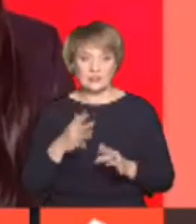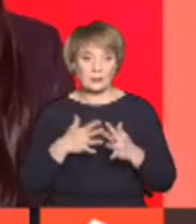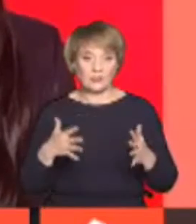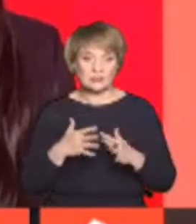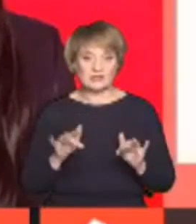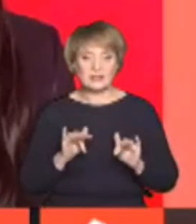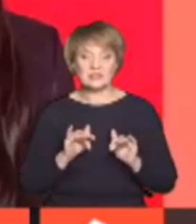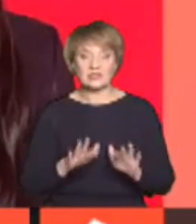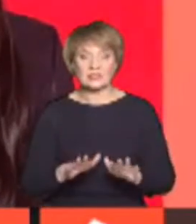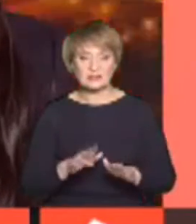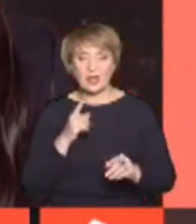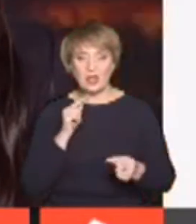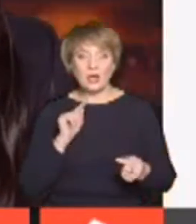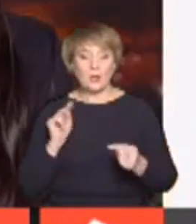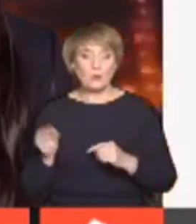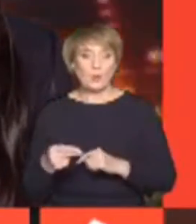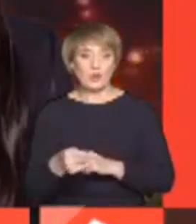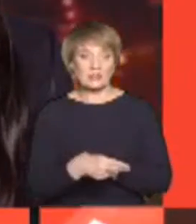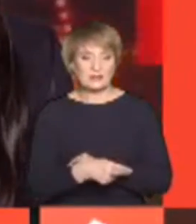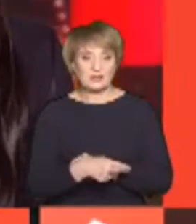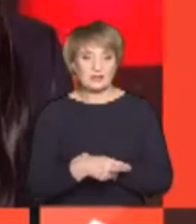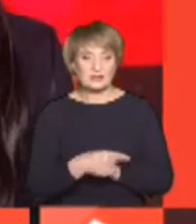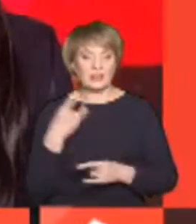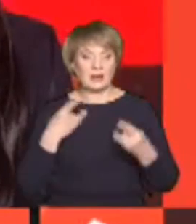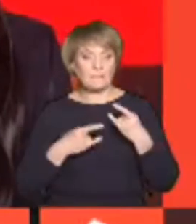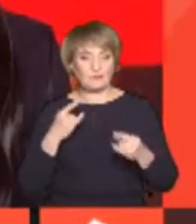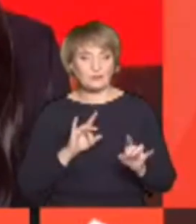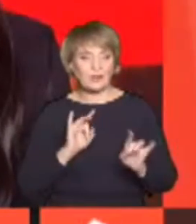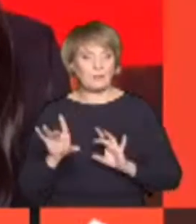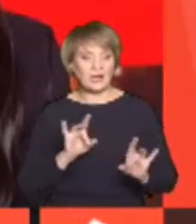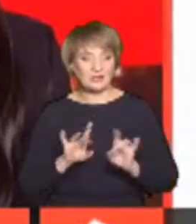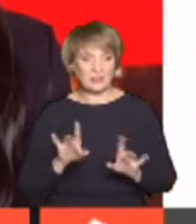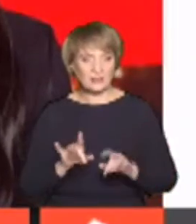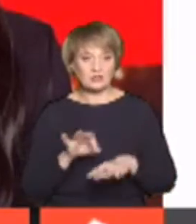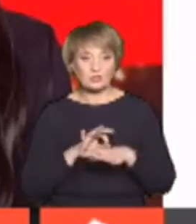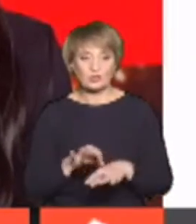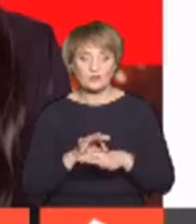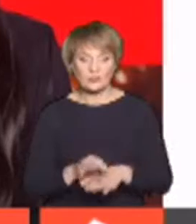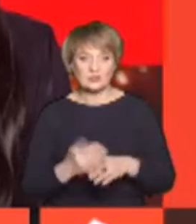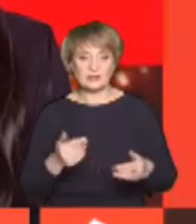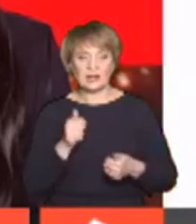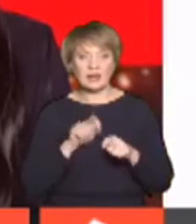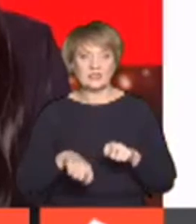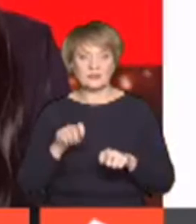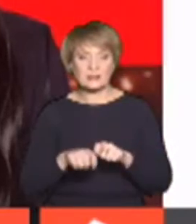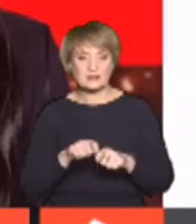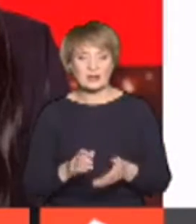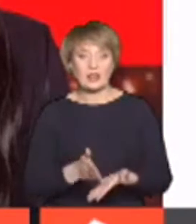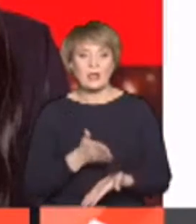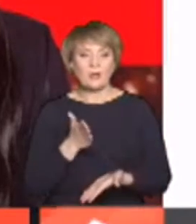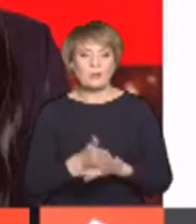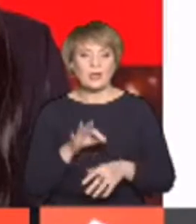задіювати пропагандистські медіа. Я вважаю, що вони всі мають бути заборонені, що СБУ має проводити лінгвістичні експертизи, має